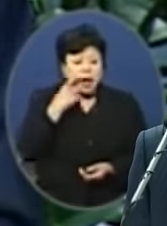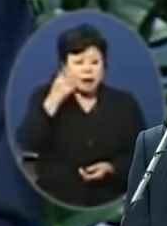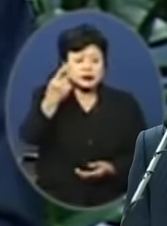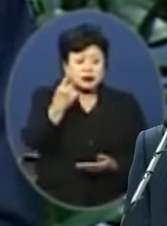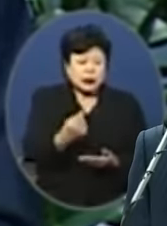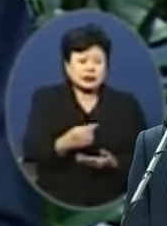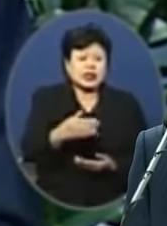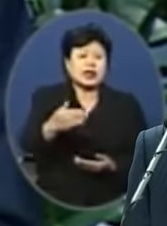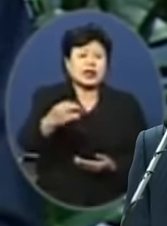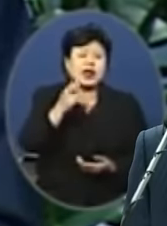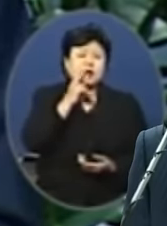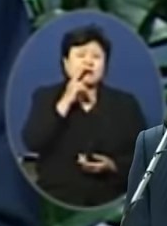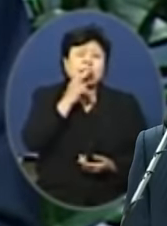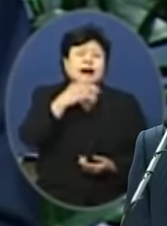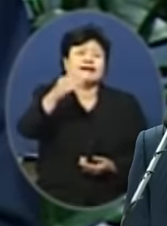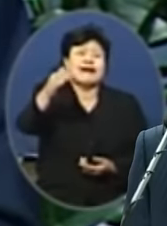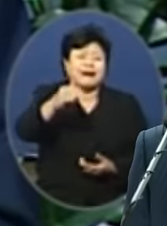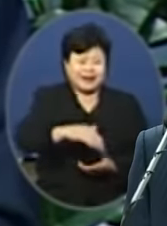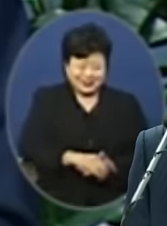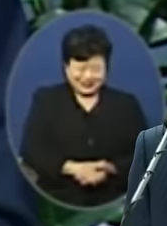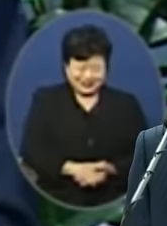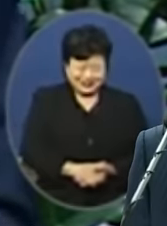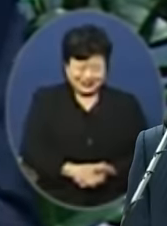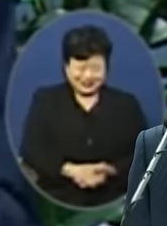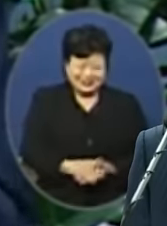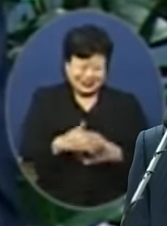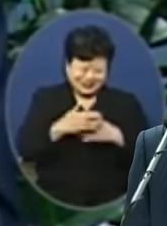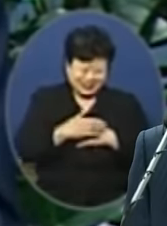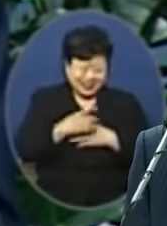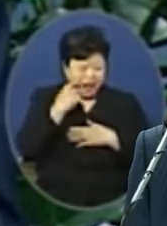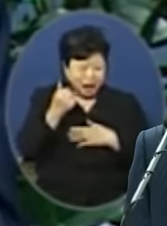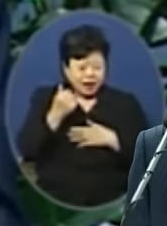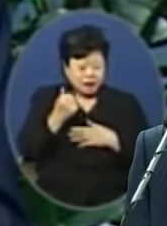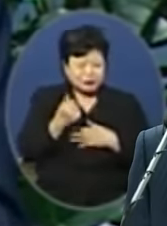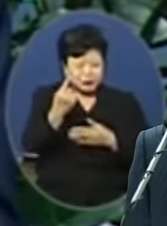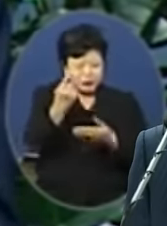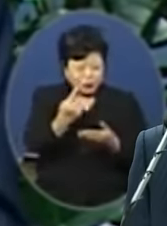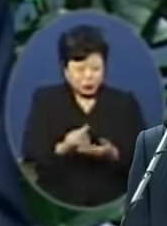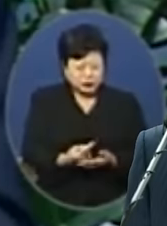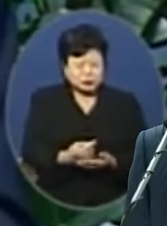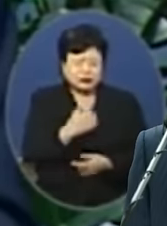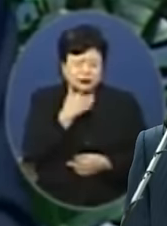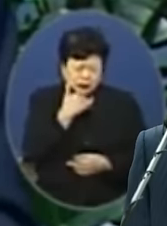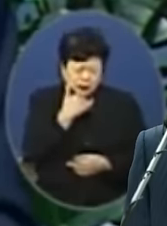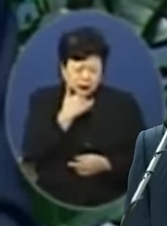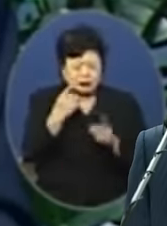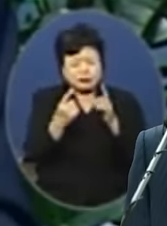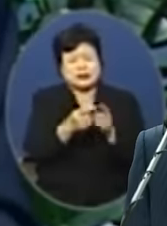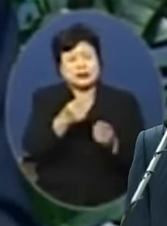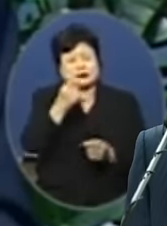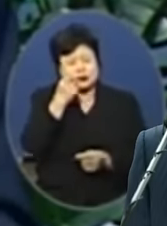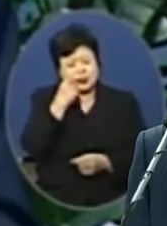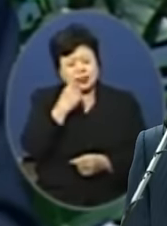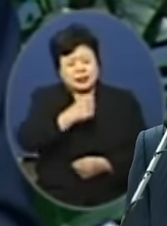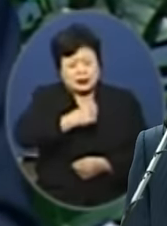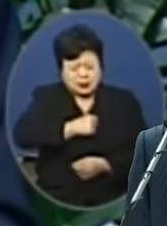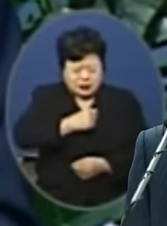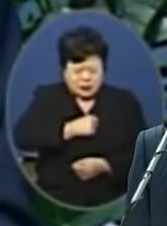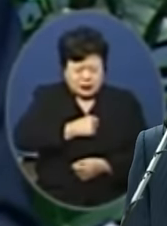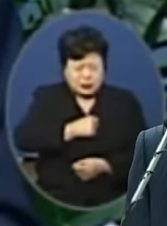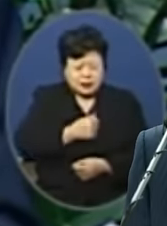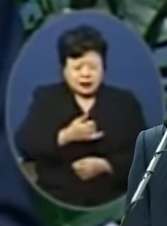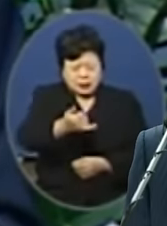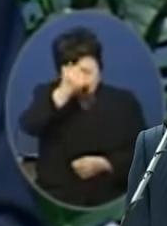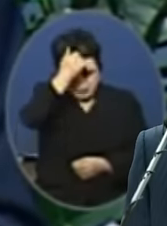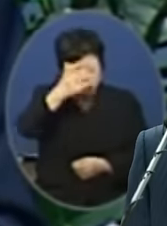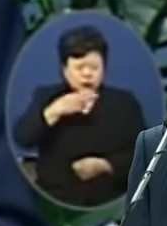아버님이 왔어서 한 대 피고 가셨다. 내가 아버님 오신 것을 기다려서 만나지 못했으니 큰